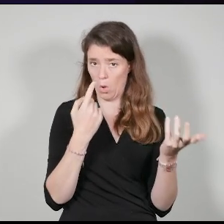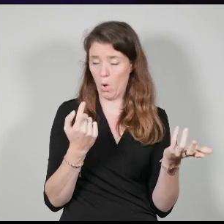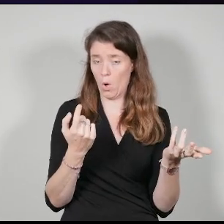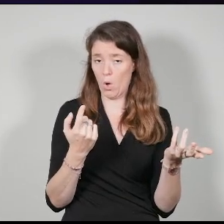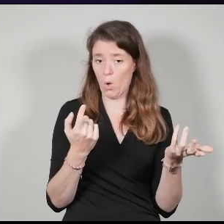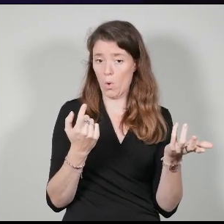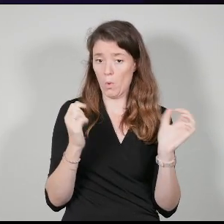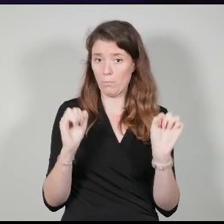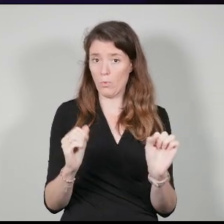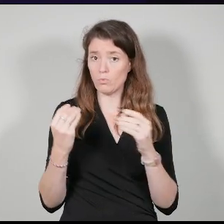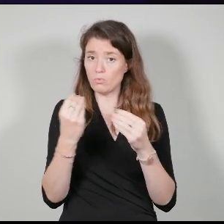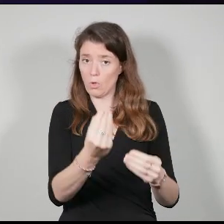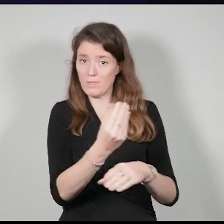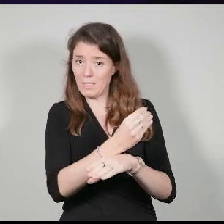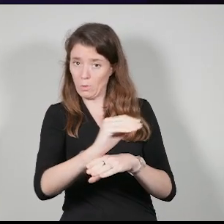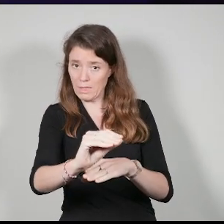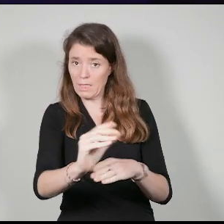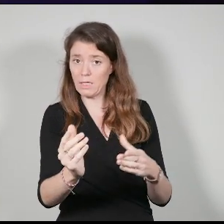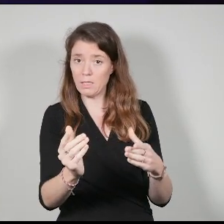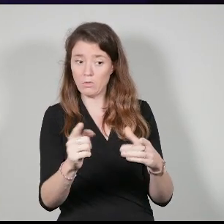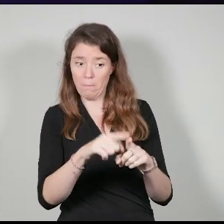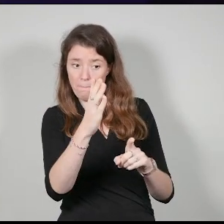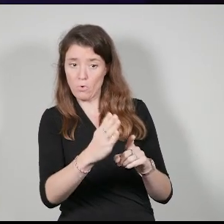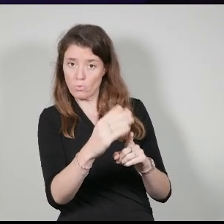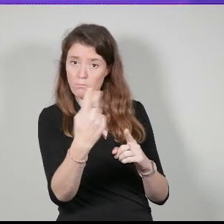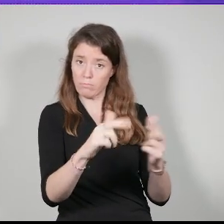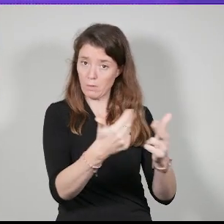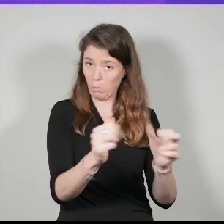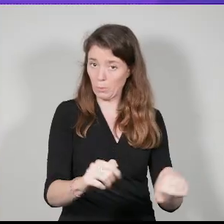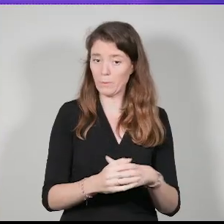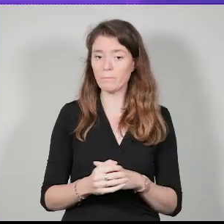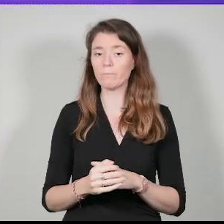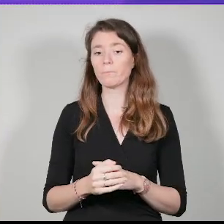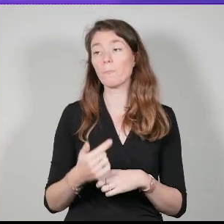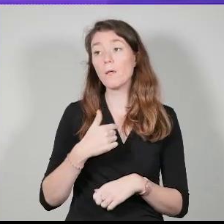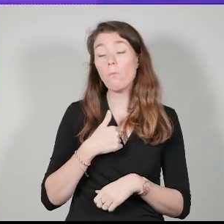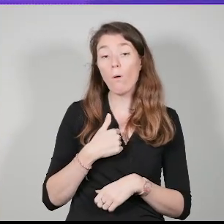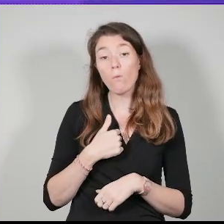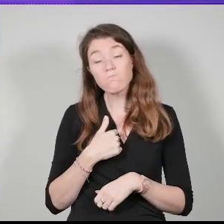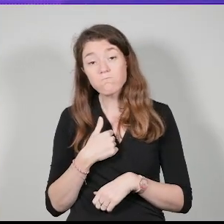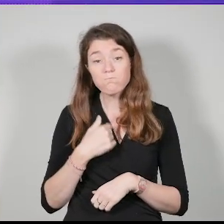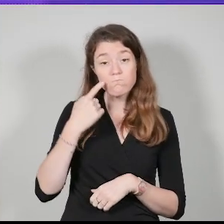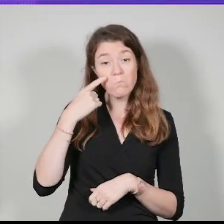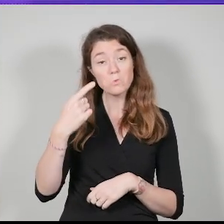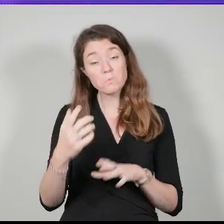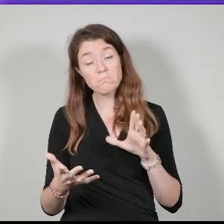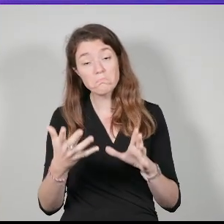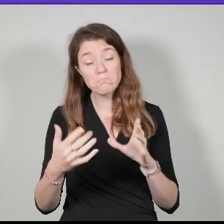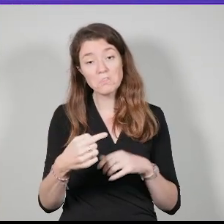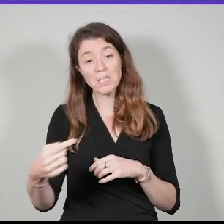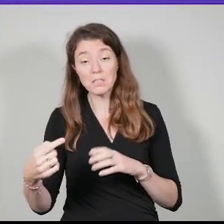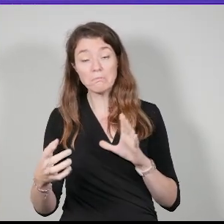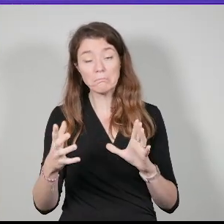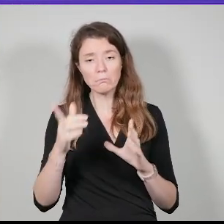de sécuriser et de répondre aussi aux besoins des aidants? Bon, moi, je suis un tout petit peu sceptique quant aux droits opposables, parce qu'on a bien vu